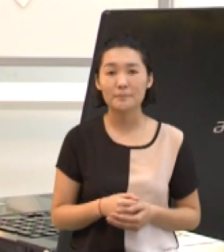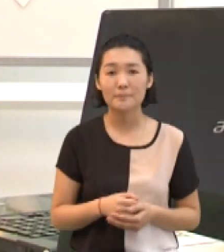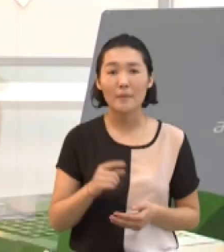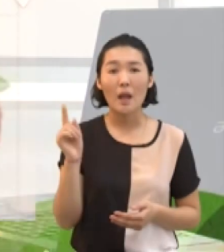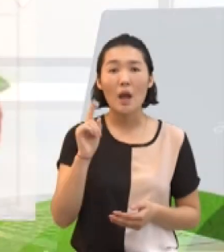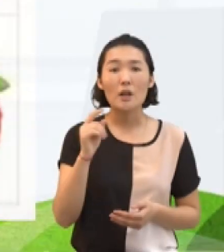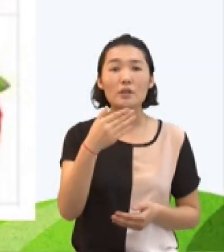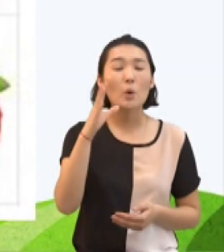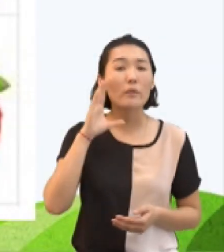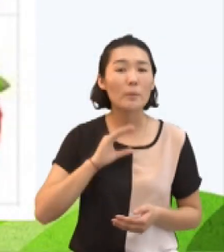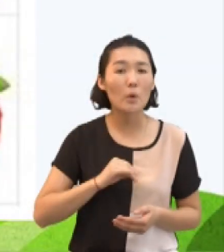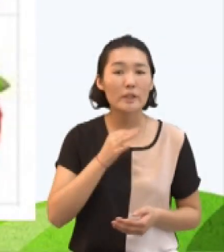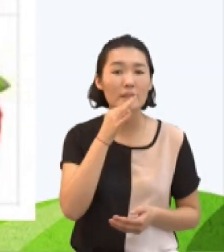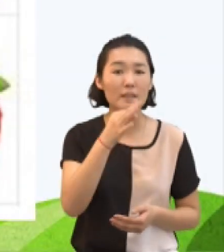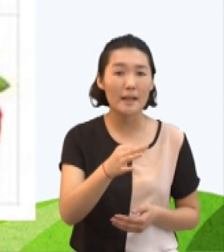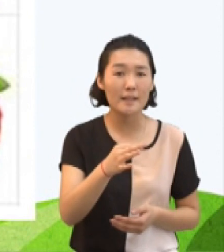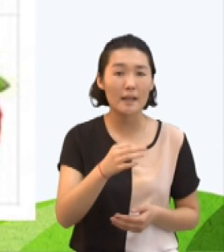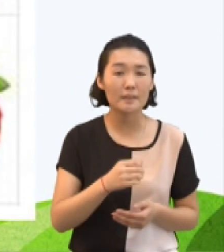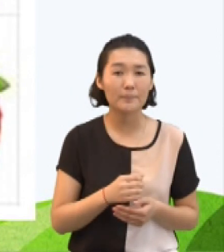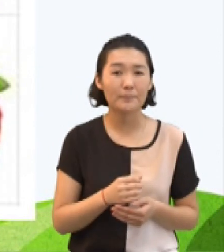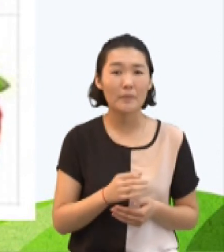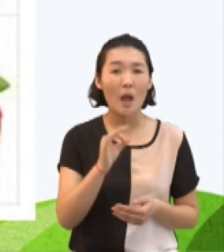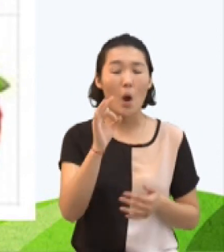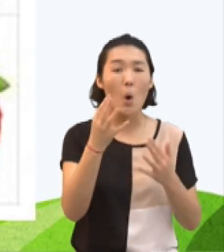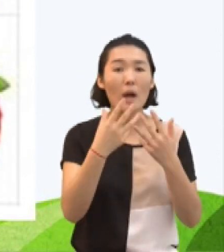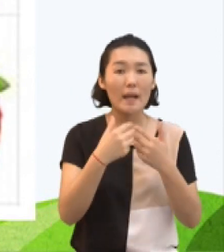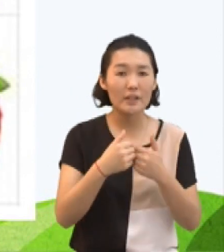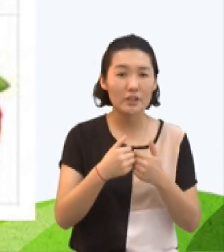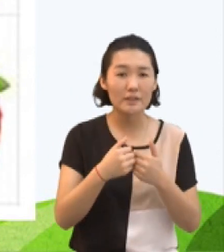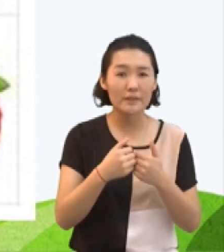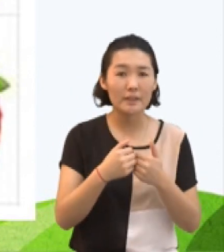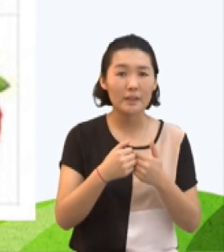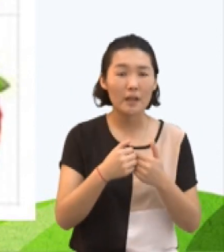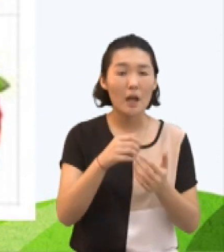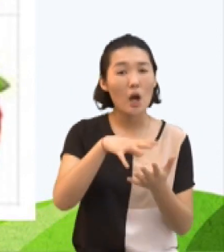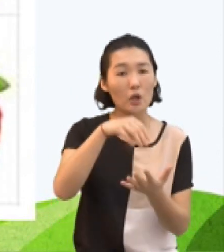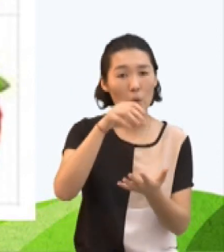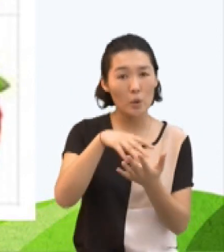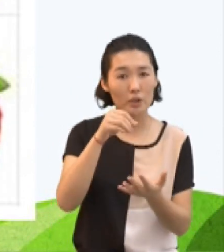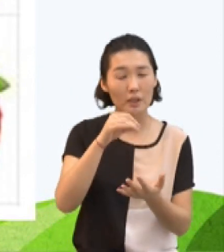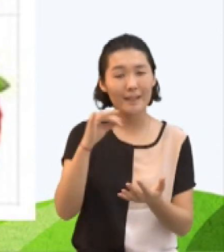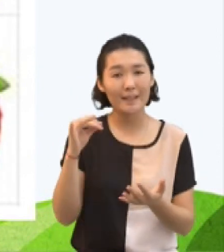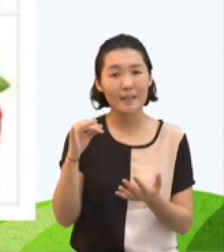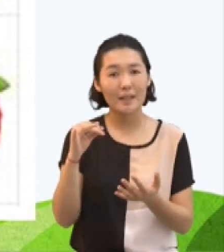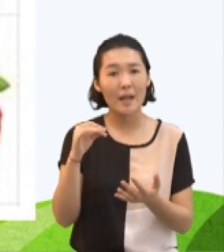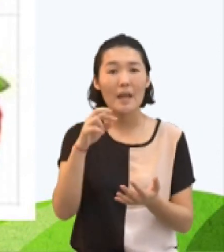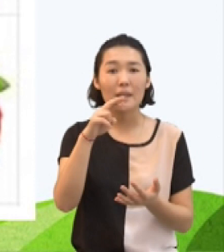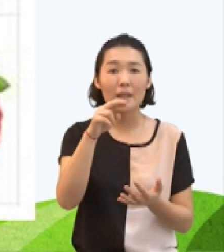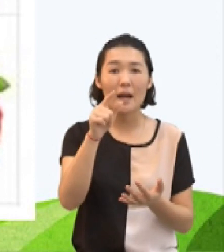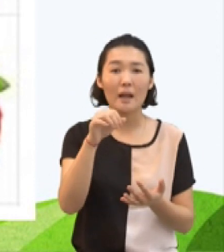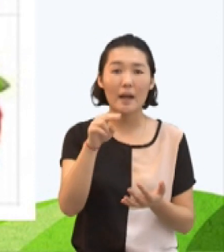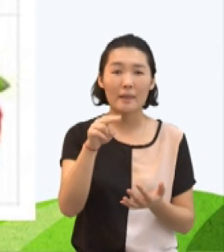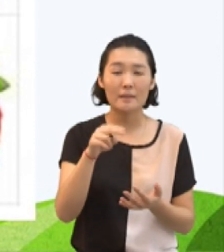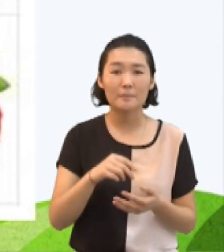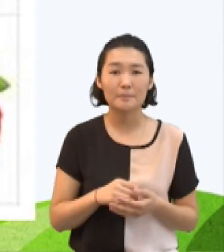Что вы можете сказать о количестве груш и ягод?